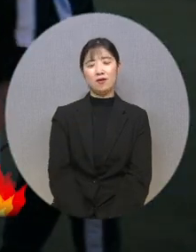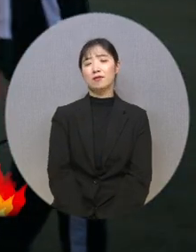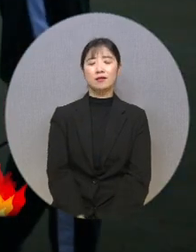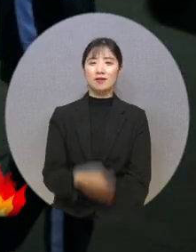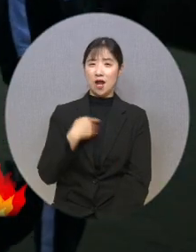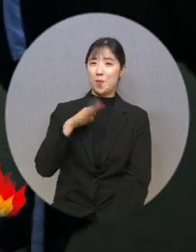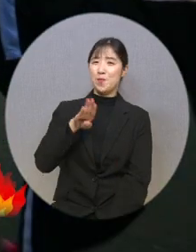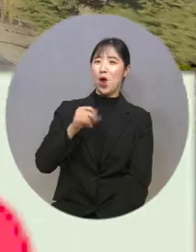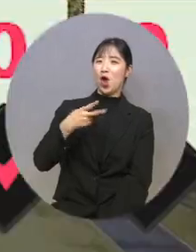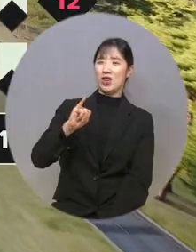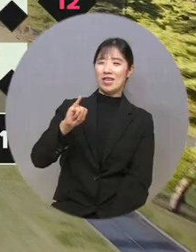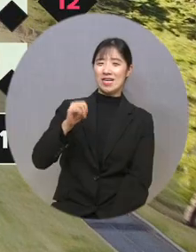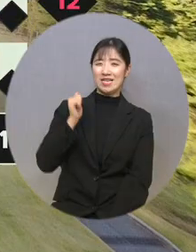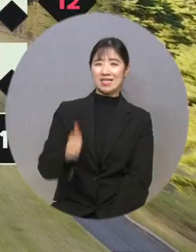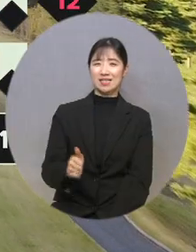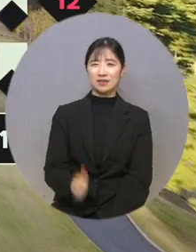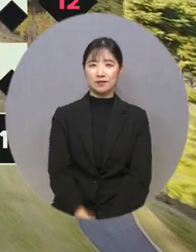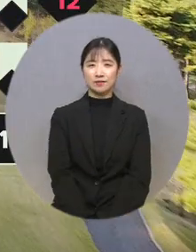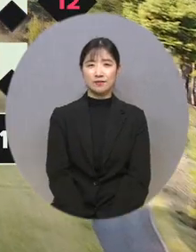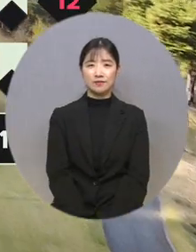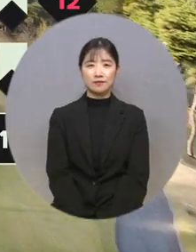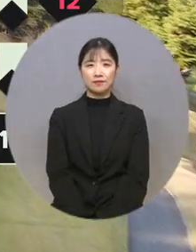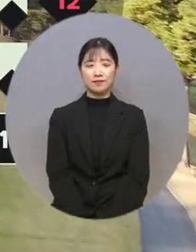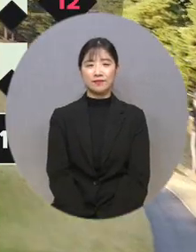버디! 나이스